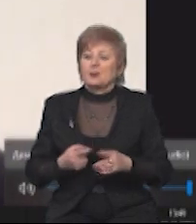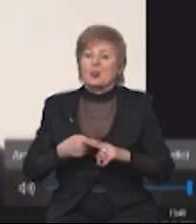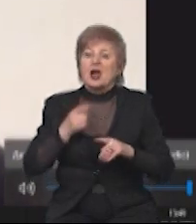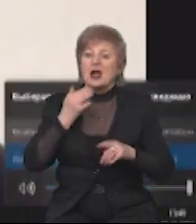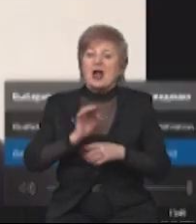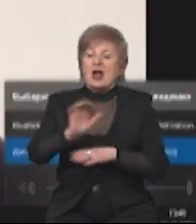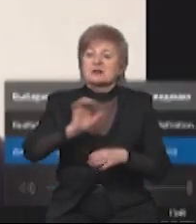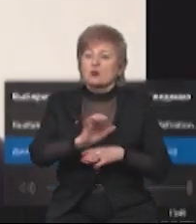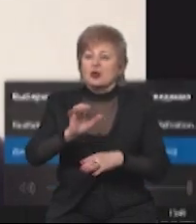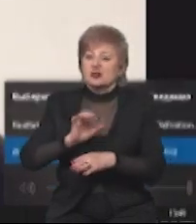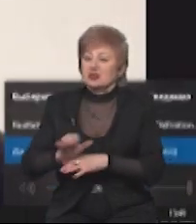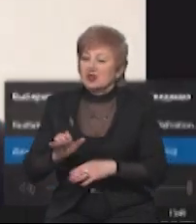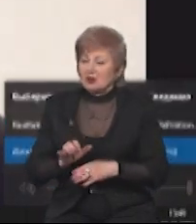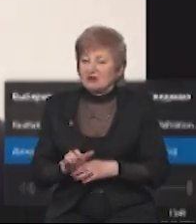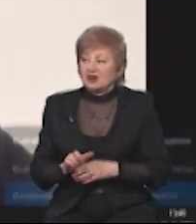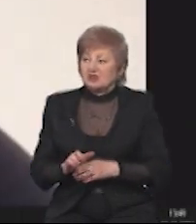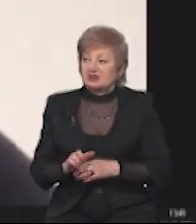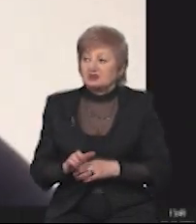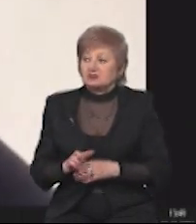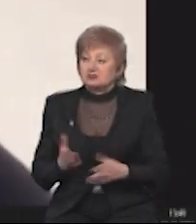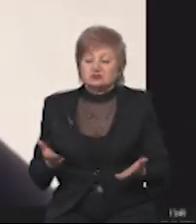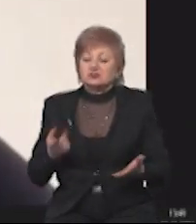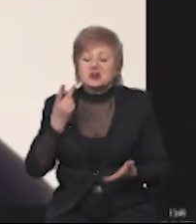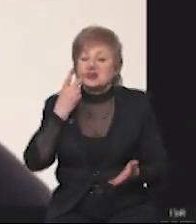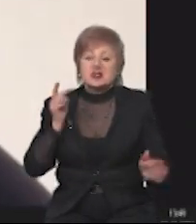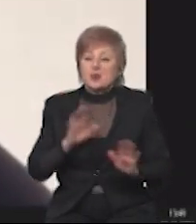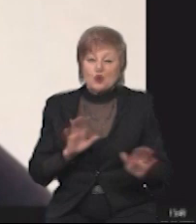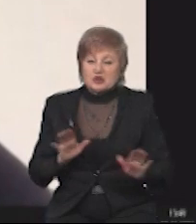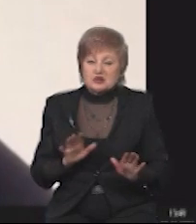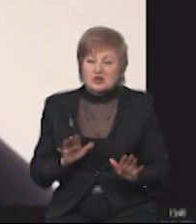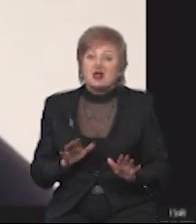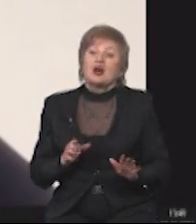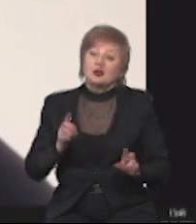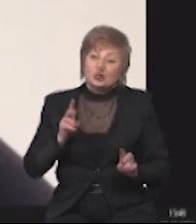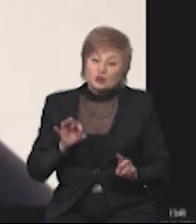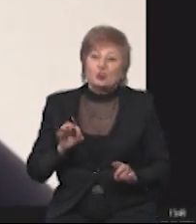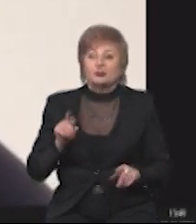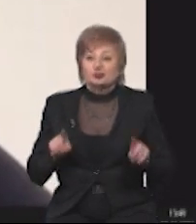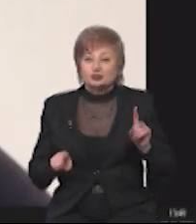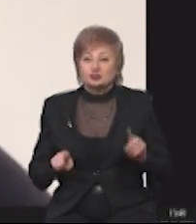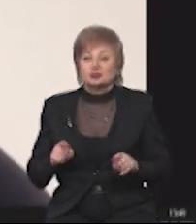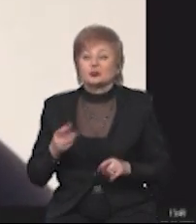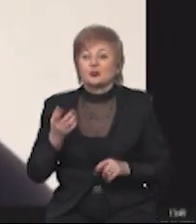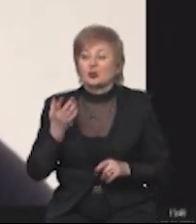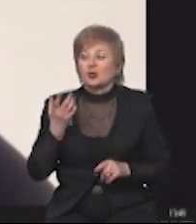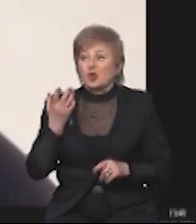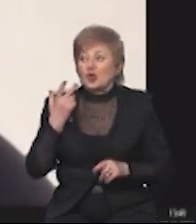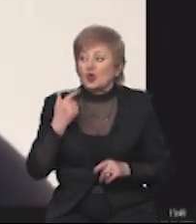Экспортировалась продукция, ну, не постоянно, это не постоянная основа, но когда у нас